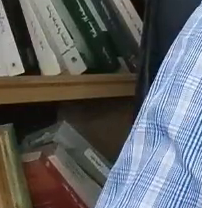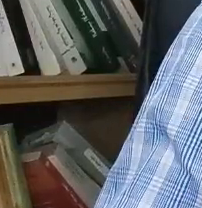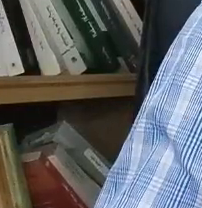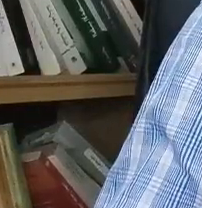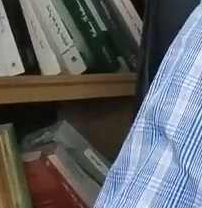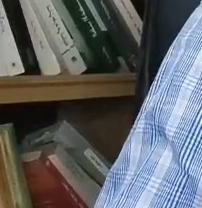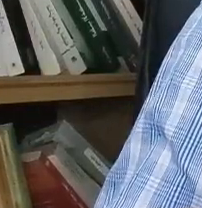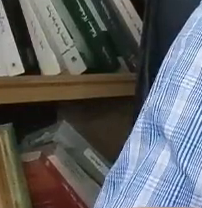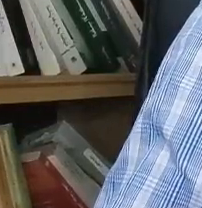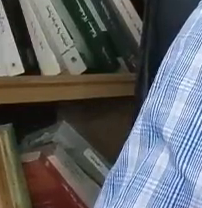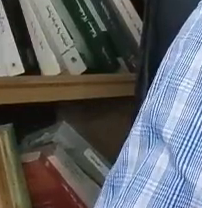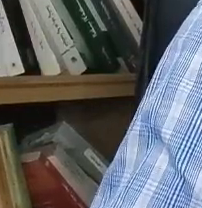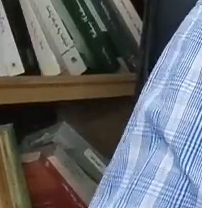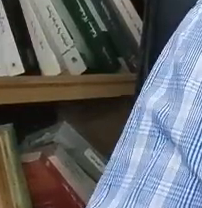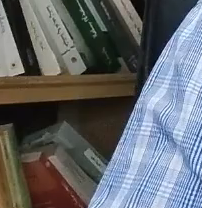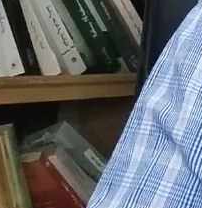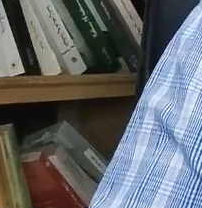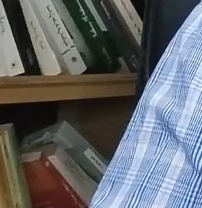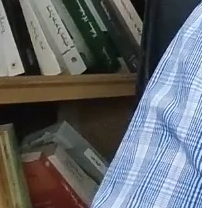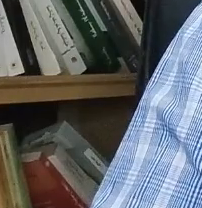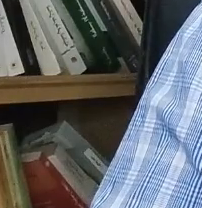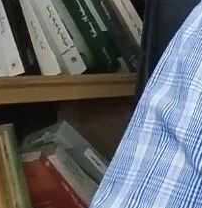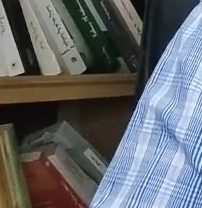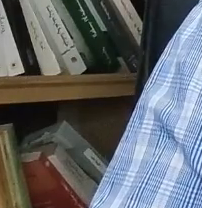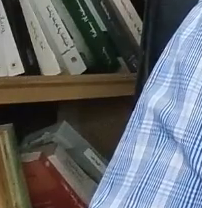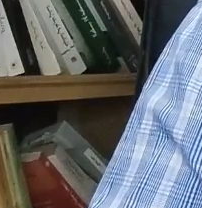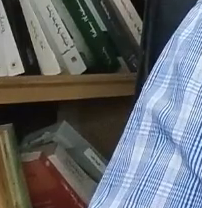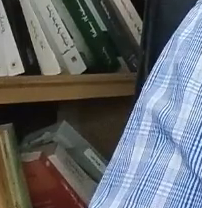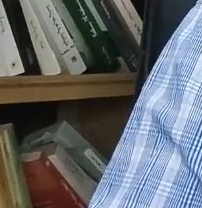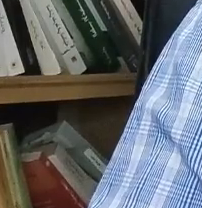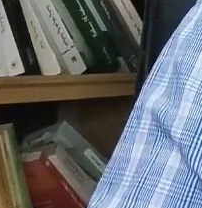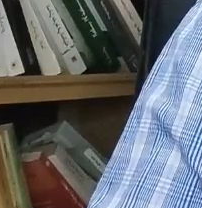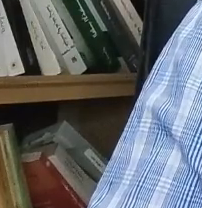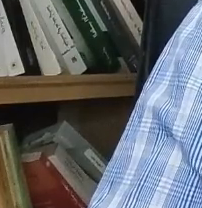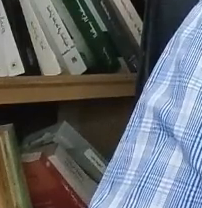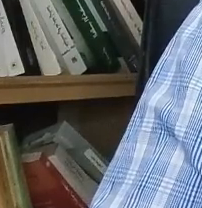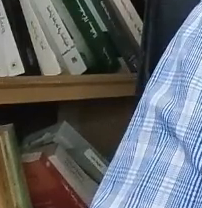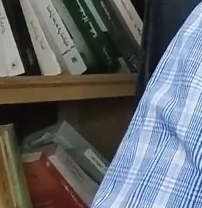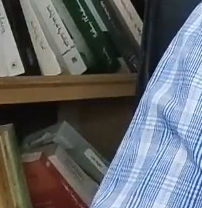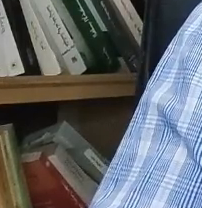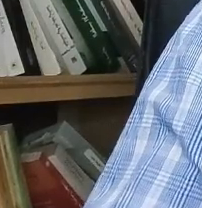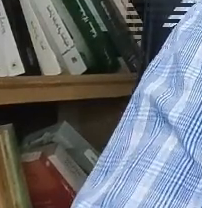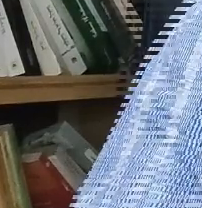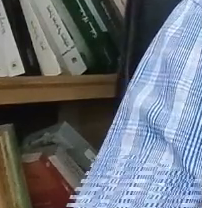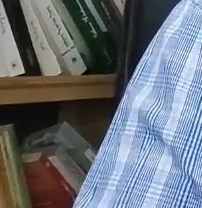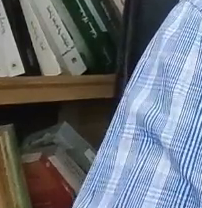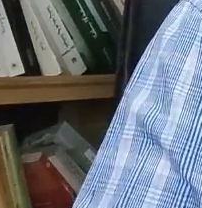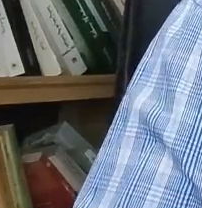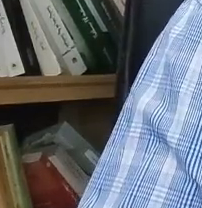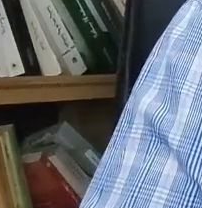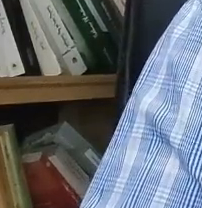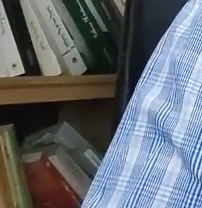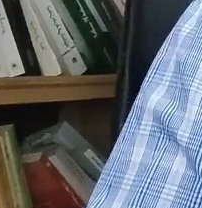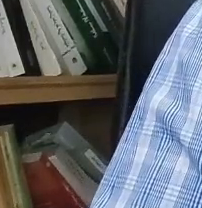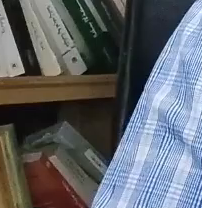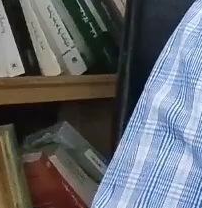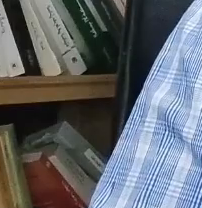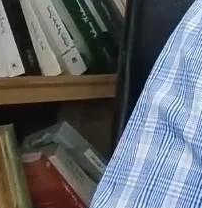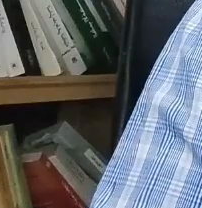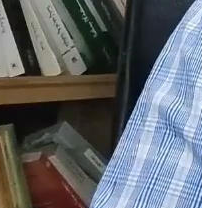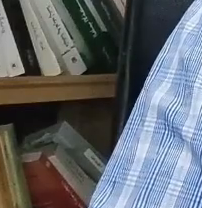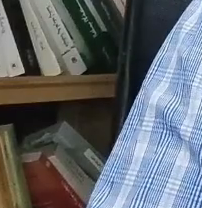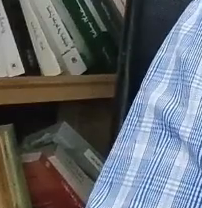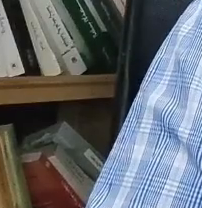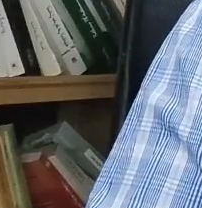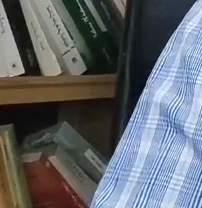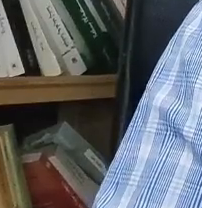عن البرلماني عن حزب الاستقلال عبد الرحيم بعيدة يقول أن إذ هناك الشباب لا يجدون